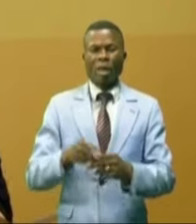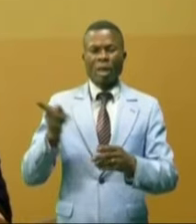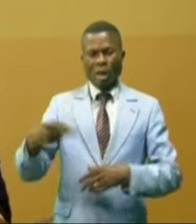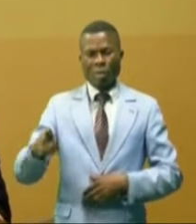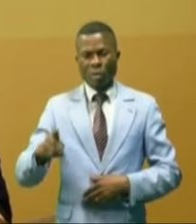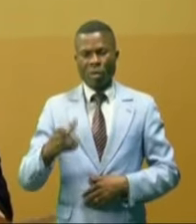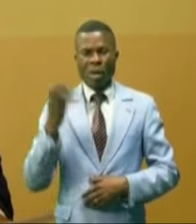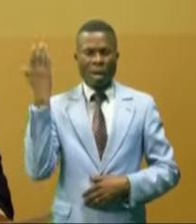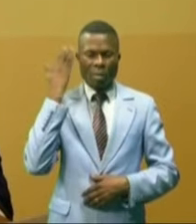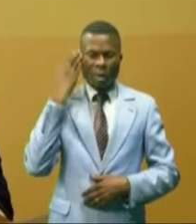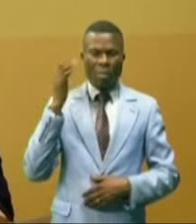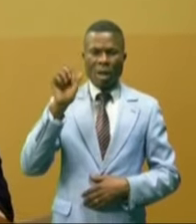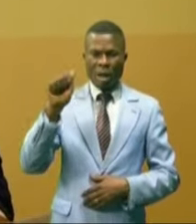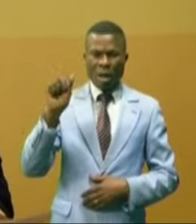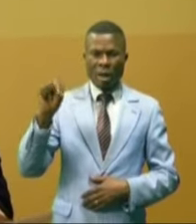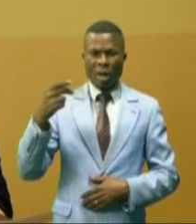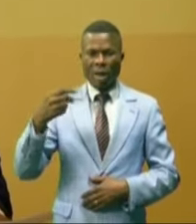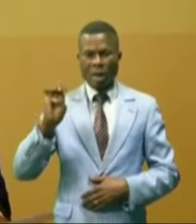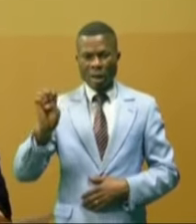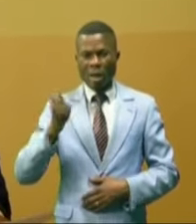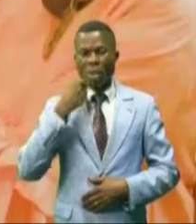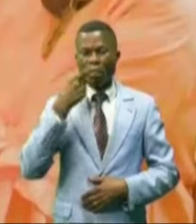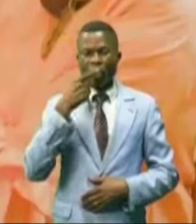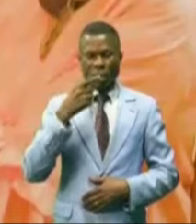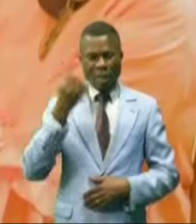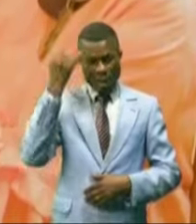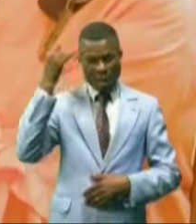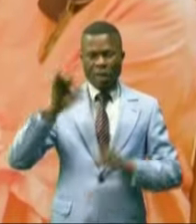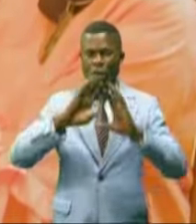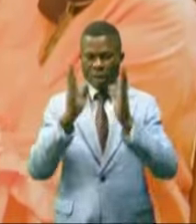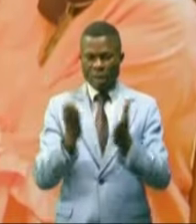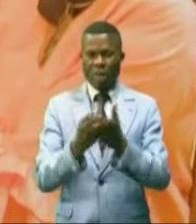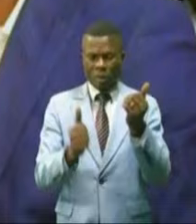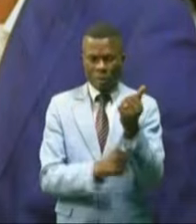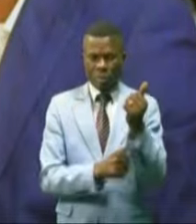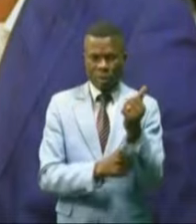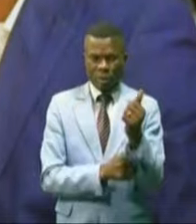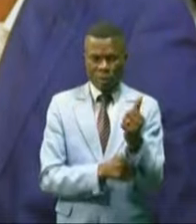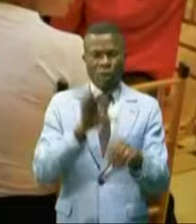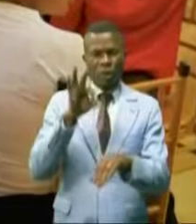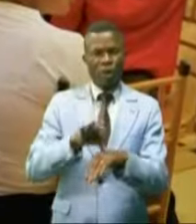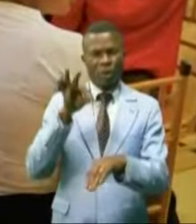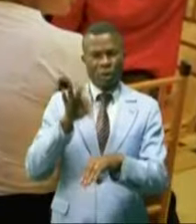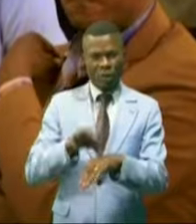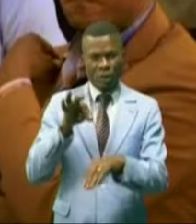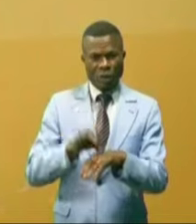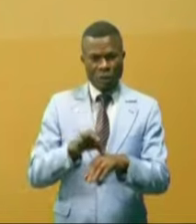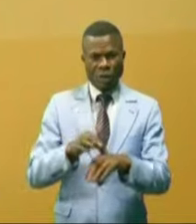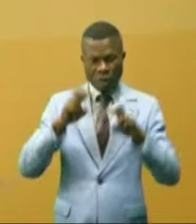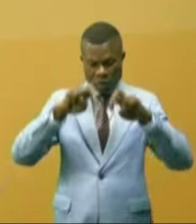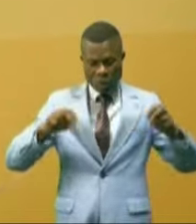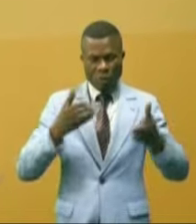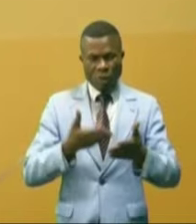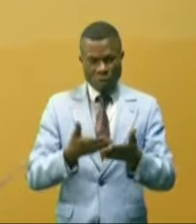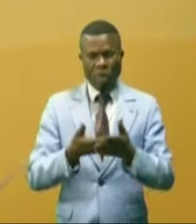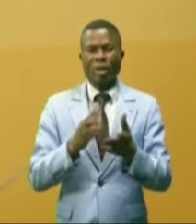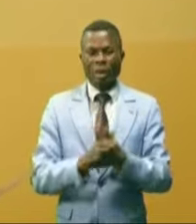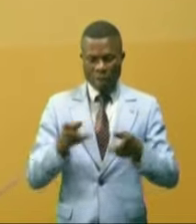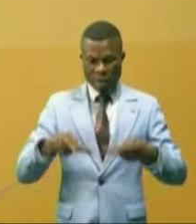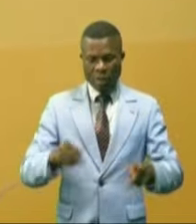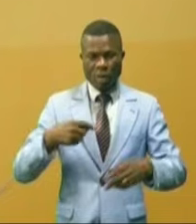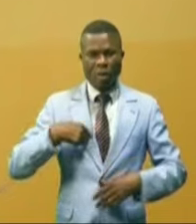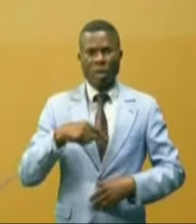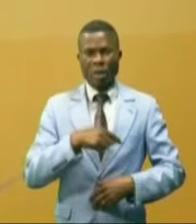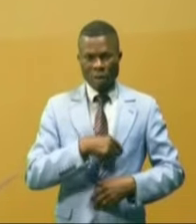Ange Mpaka Zakanda, est intervenu pour fixer l'assistance par rapport à l'opportunité de cette enquête. Il s'agira donc